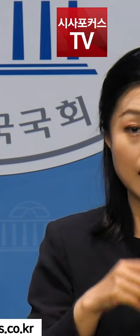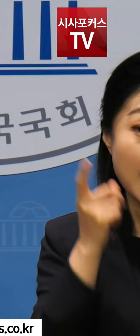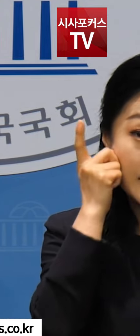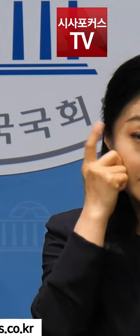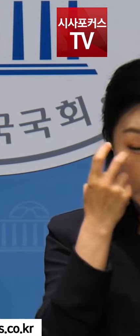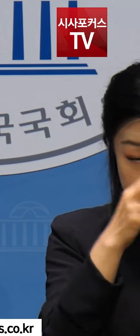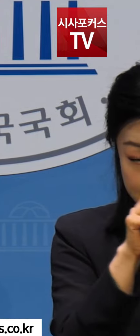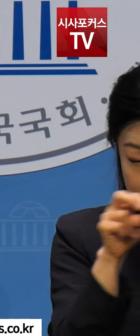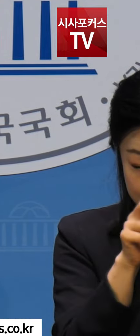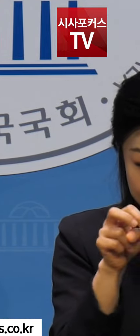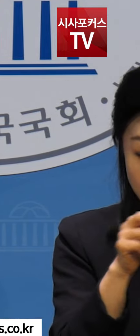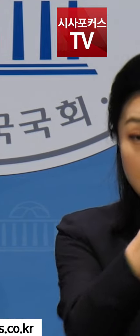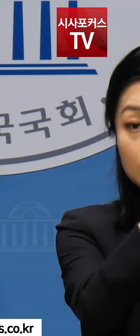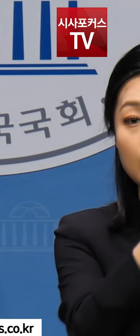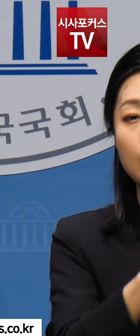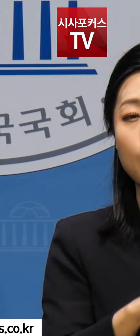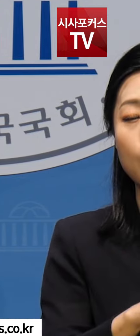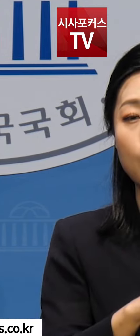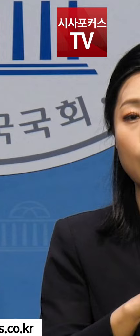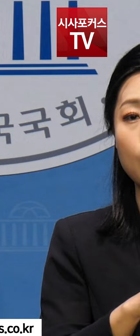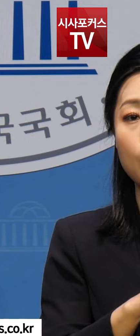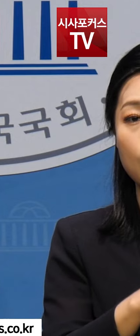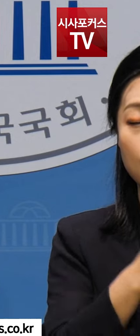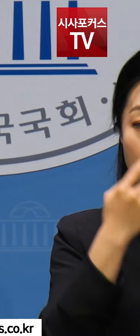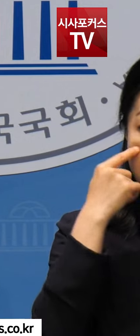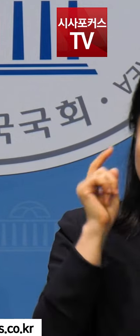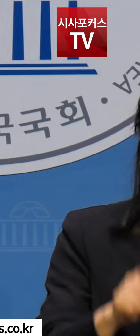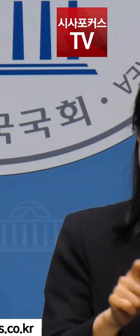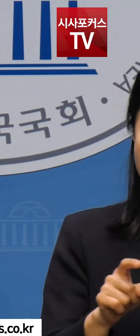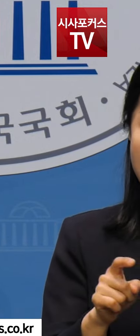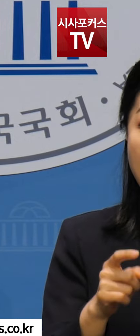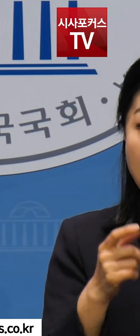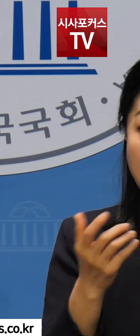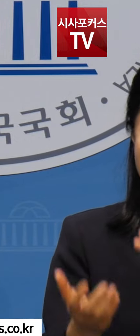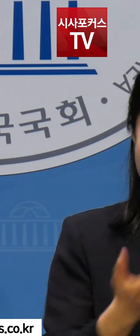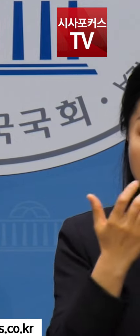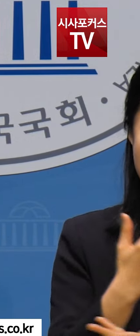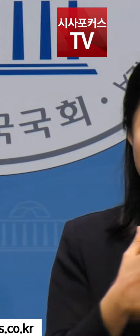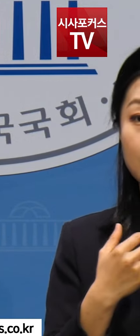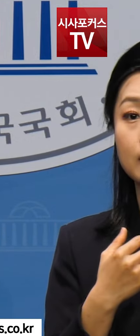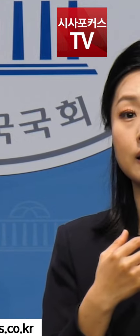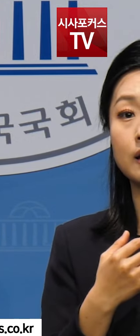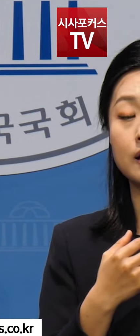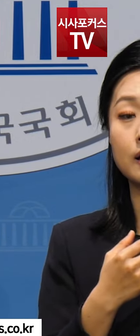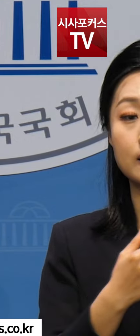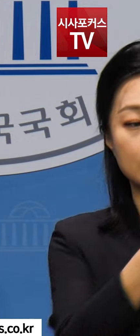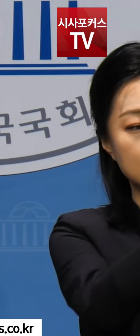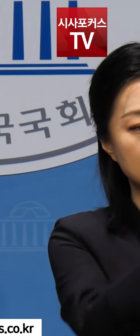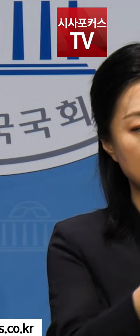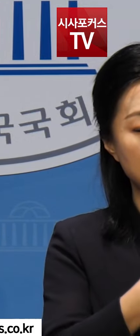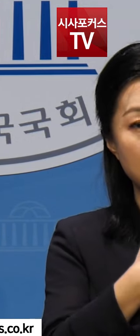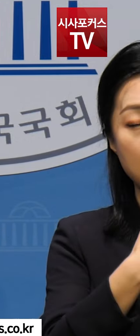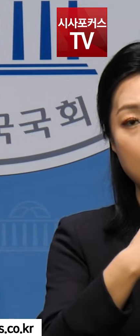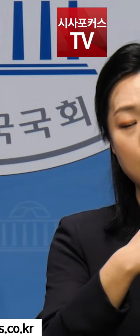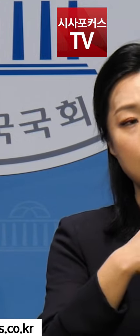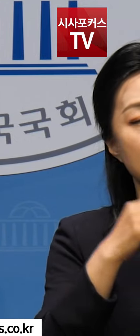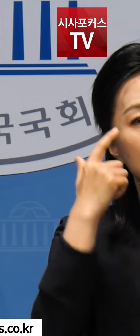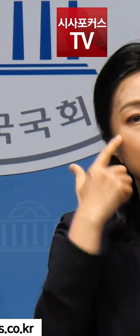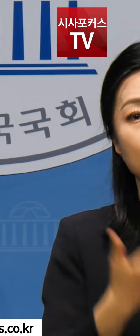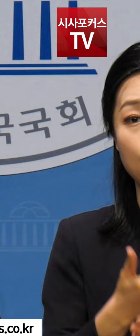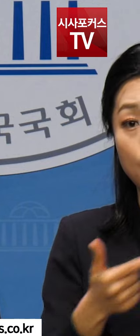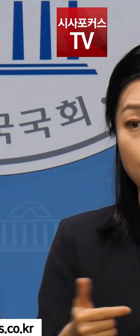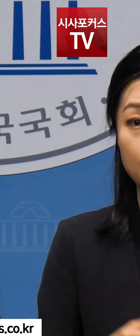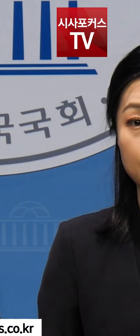대한 그 정치인과 언론인들을 무차별 통신 기록을 사찰했다는 그 의혹까지 지금 더해지고